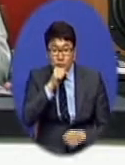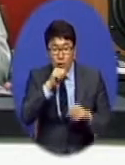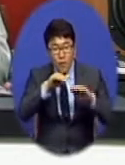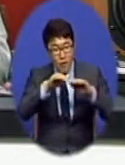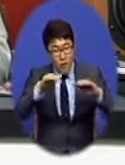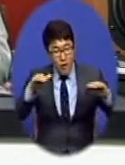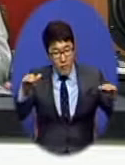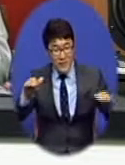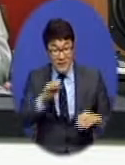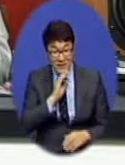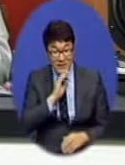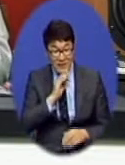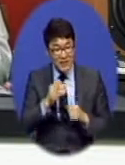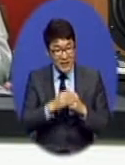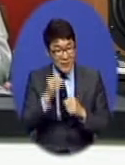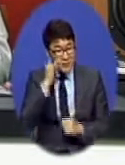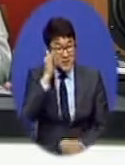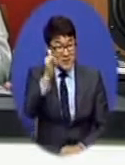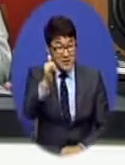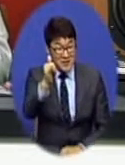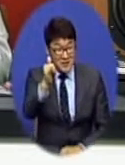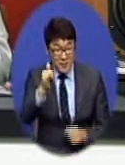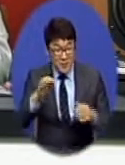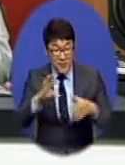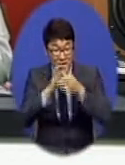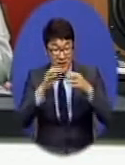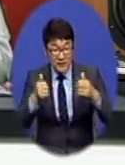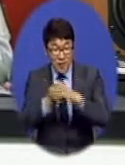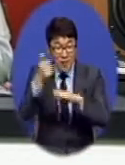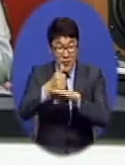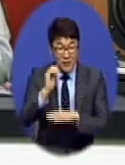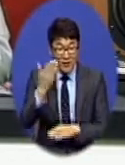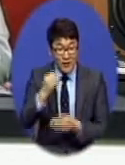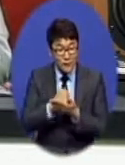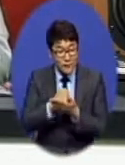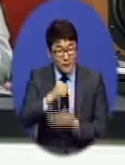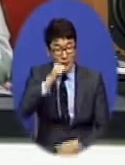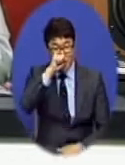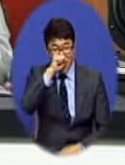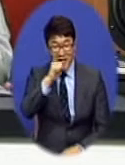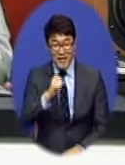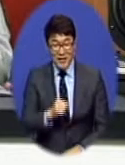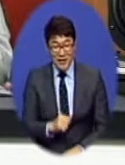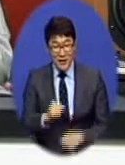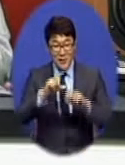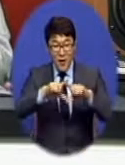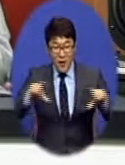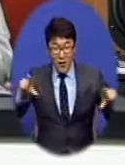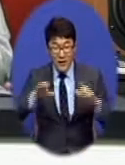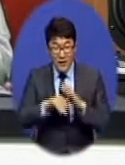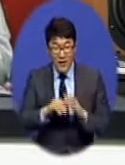예. 아이쿠. 그래서 신청을 하셨는데 바로 딱 연결이 된 거예요? 그러네요. 운 좋게. 아, 그러게요. 평소에 예. 뭐